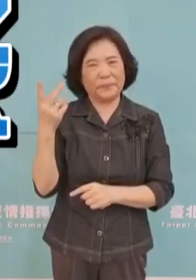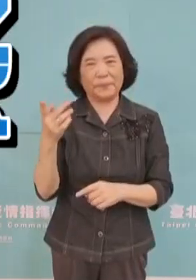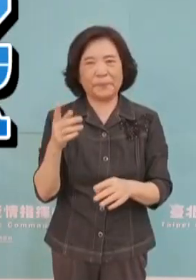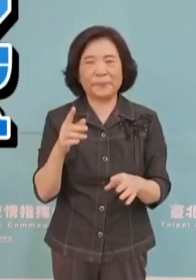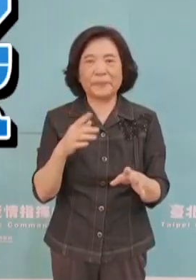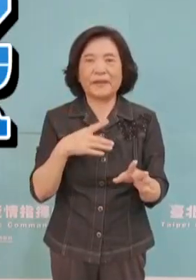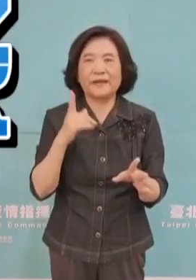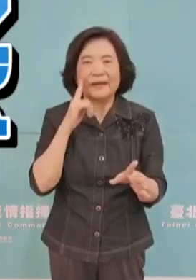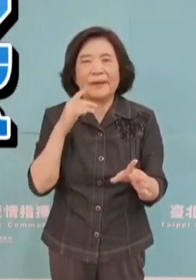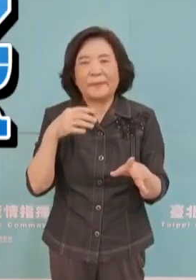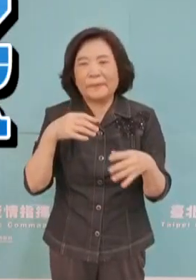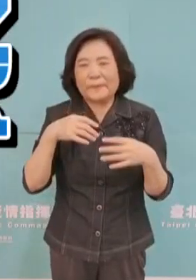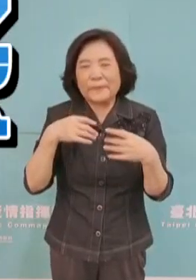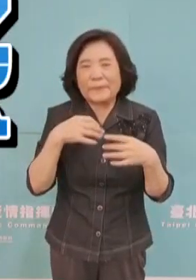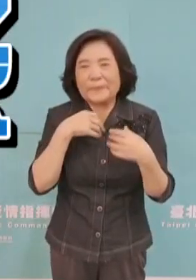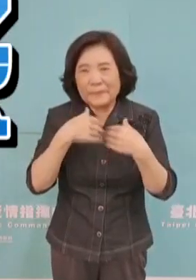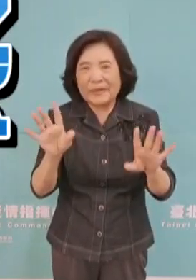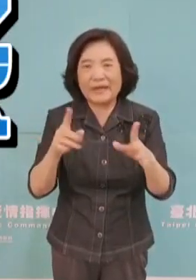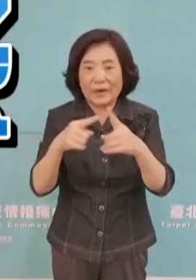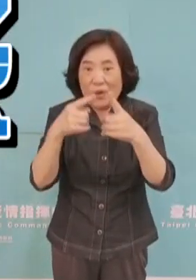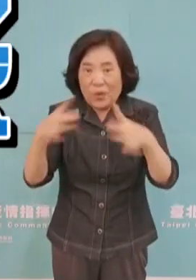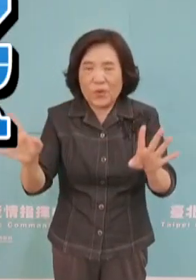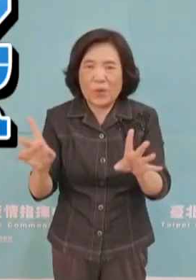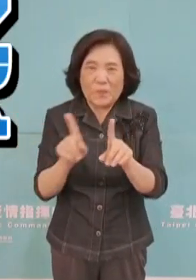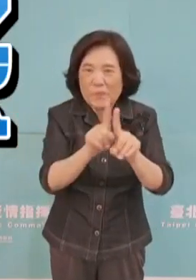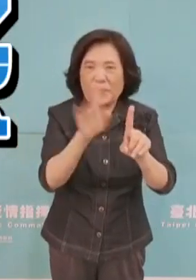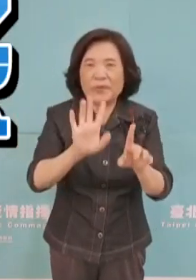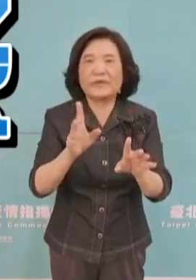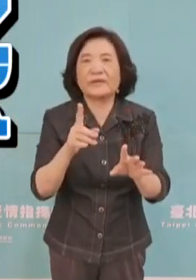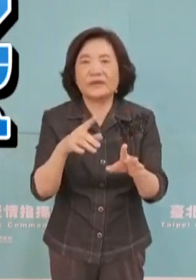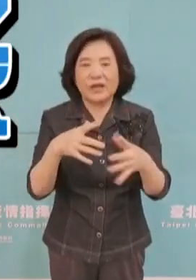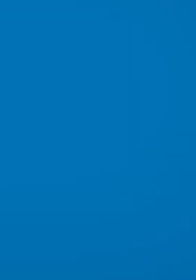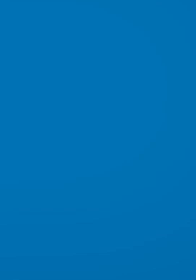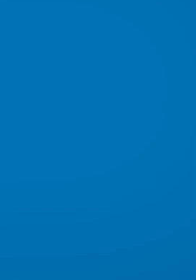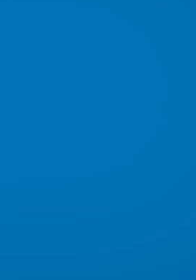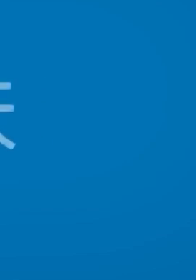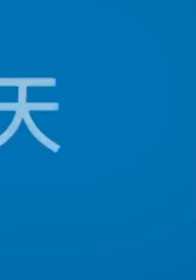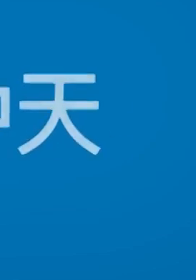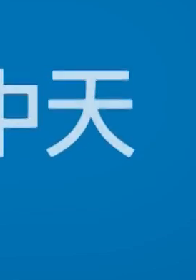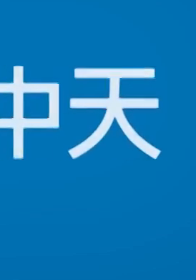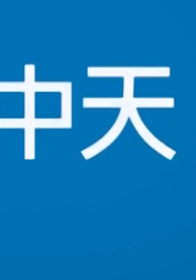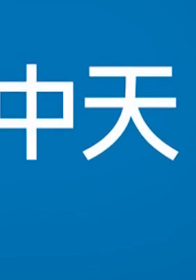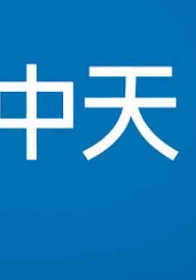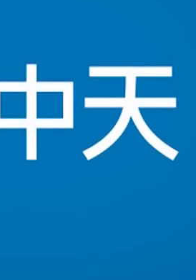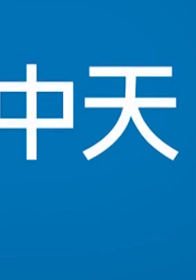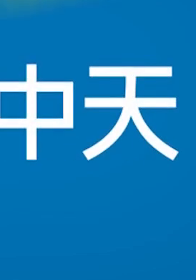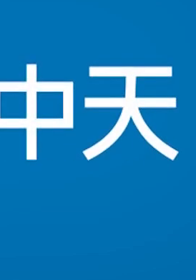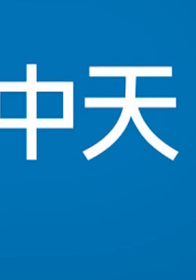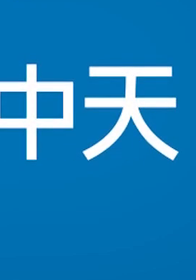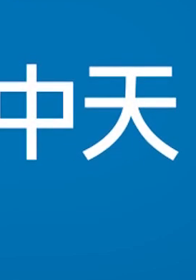尽量精简的避免，因为人越少越好，避免群聚。